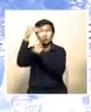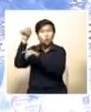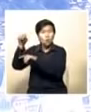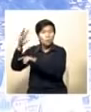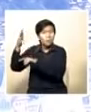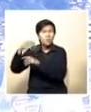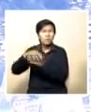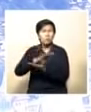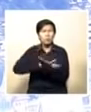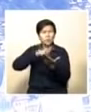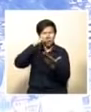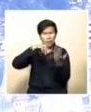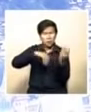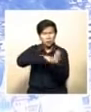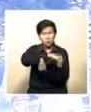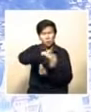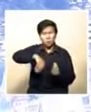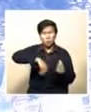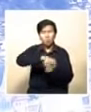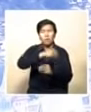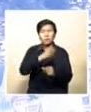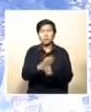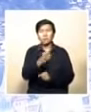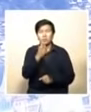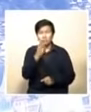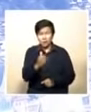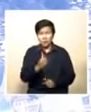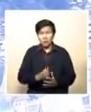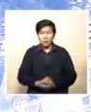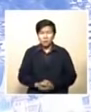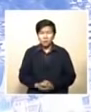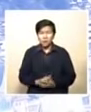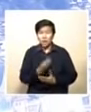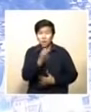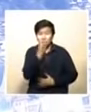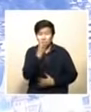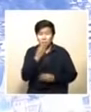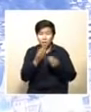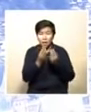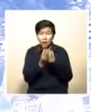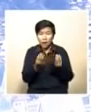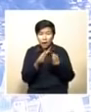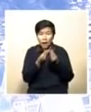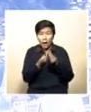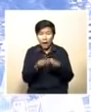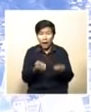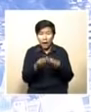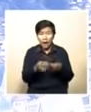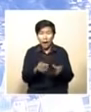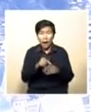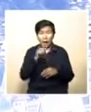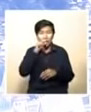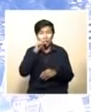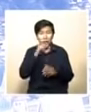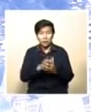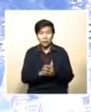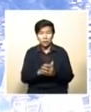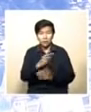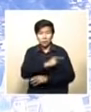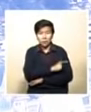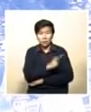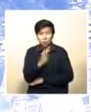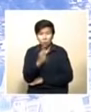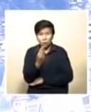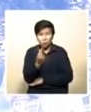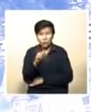มันก็ยังอยู่ในสุดท่านก็ต้องบริโภคไข่พวกนั้นให้หมดก่อนที่มันจะด้อย